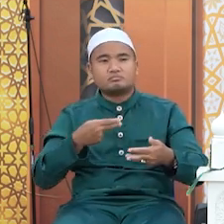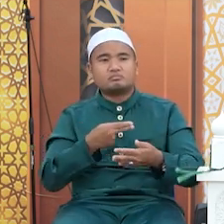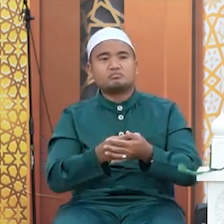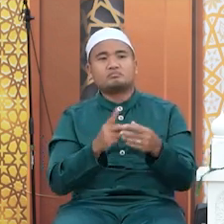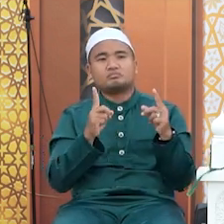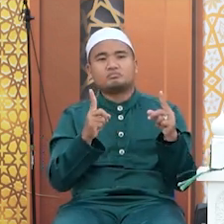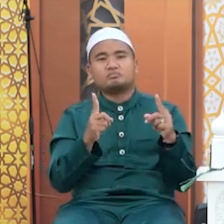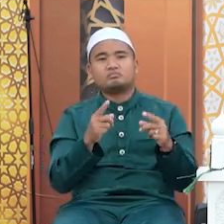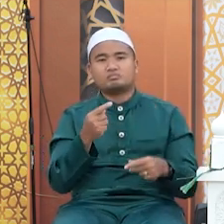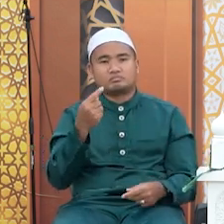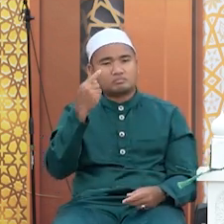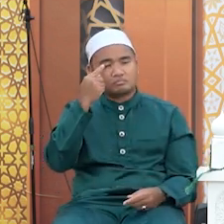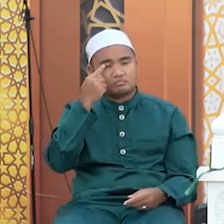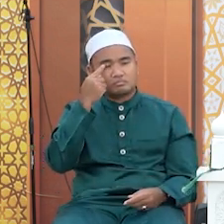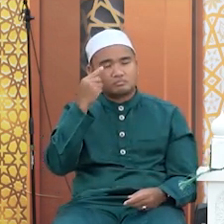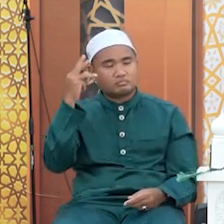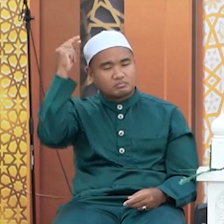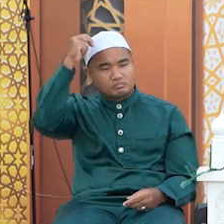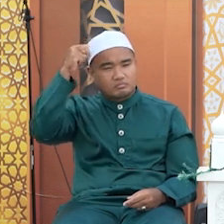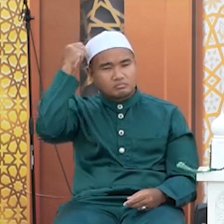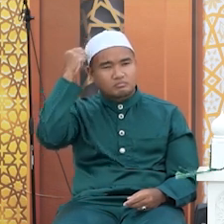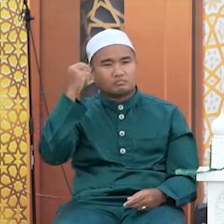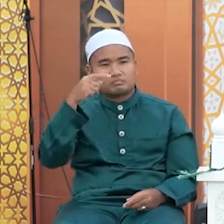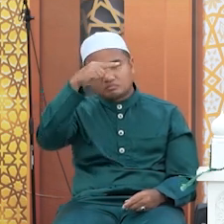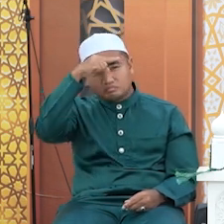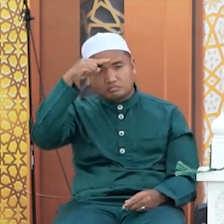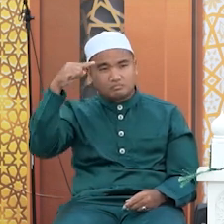Nabi kata, inna lafiraqaka lamahzunun.